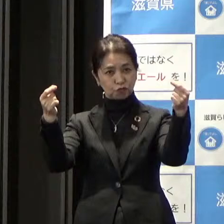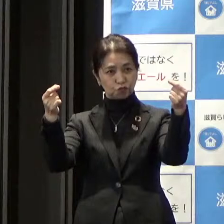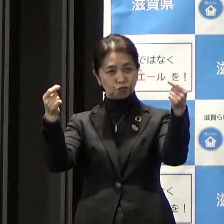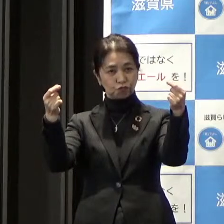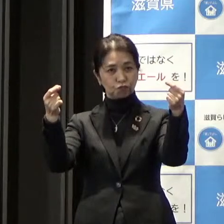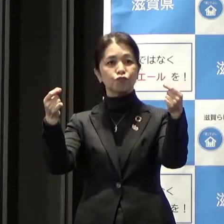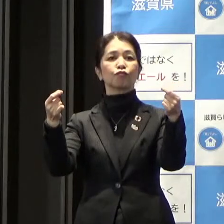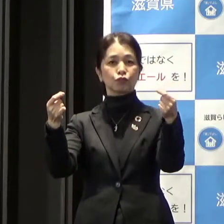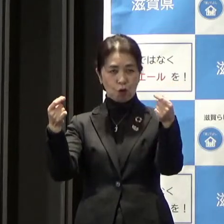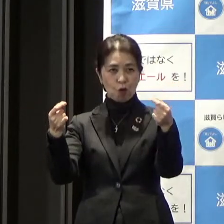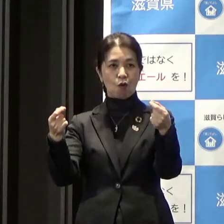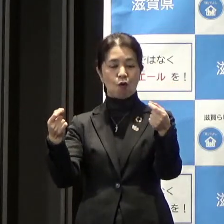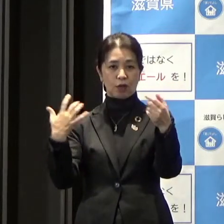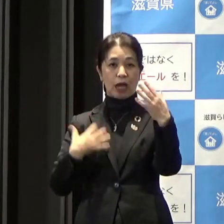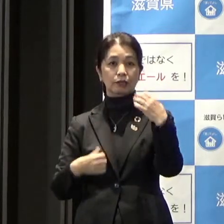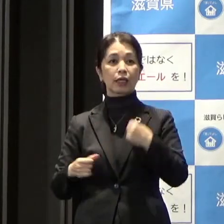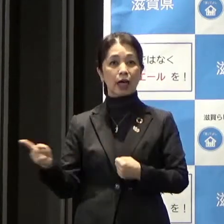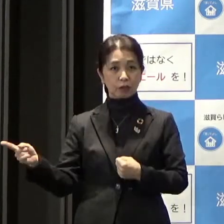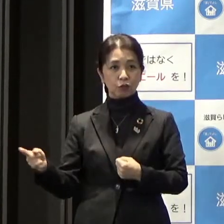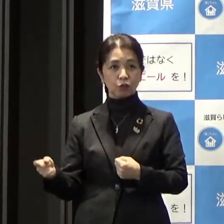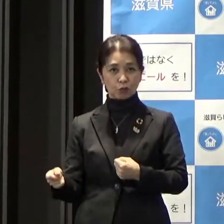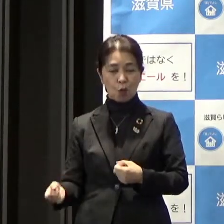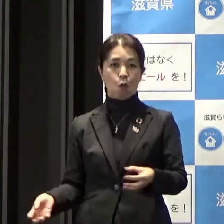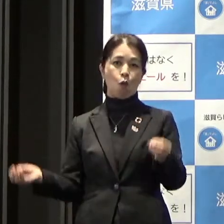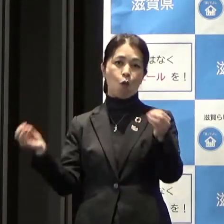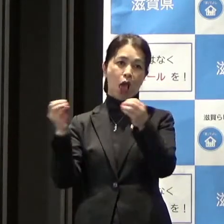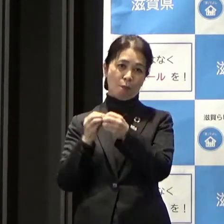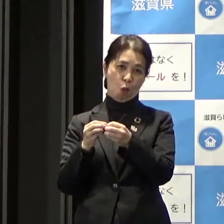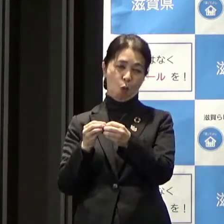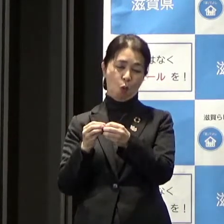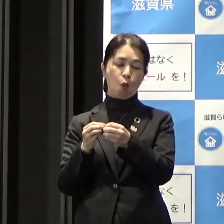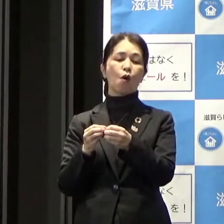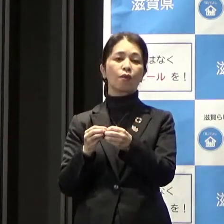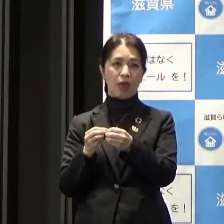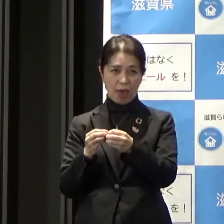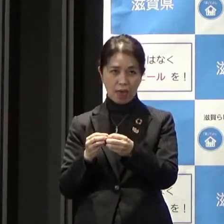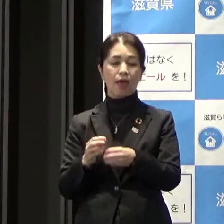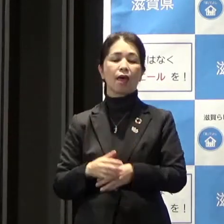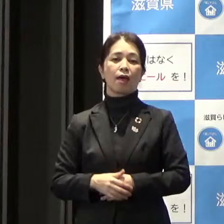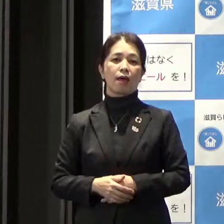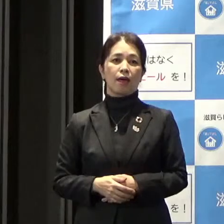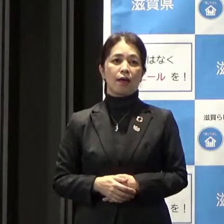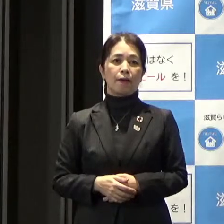のコラボレーションということで、ございます。